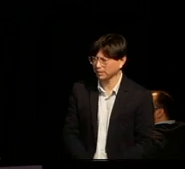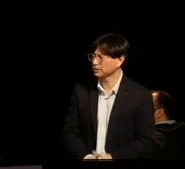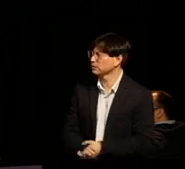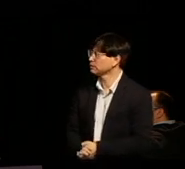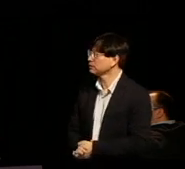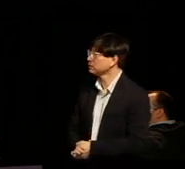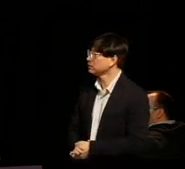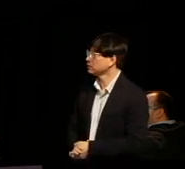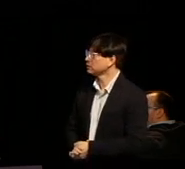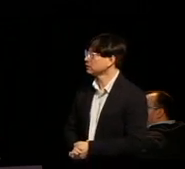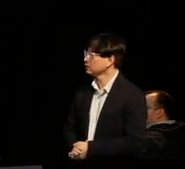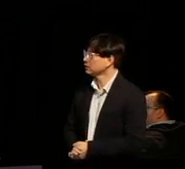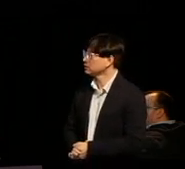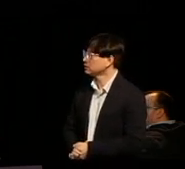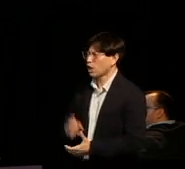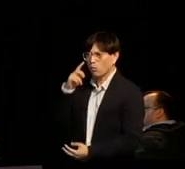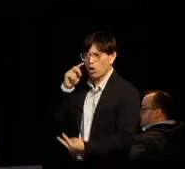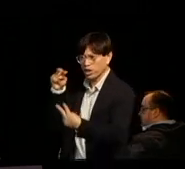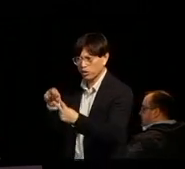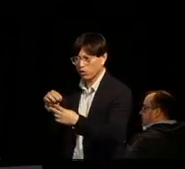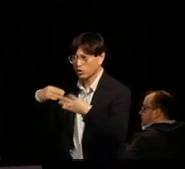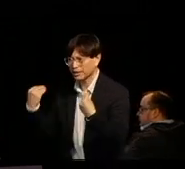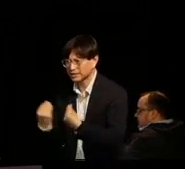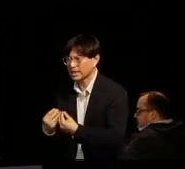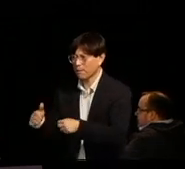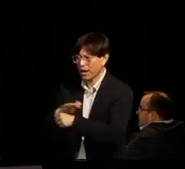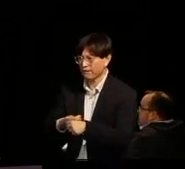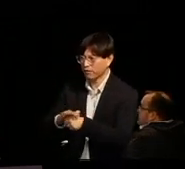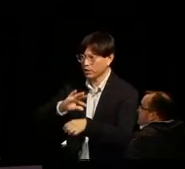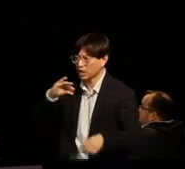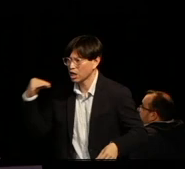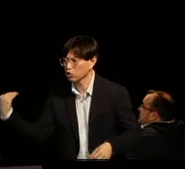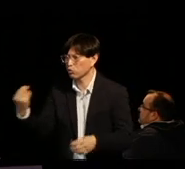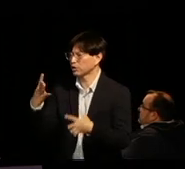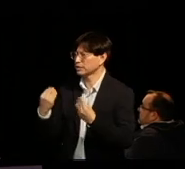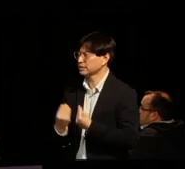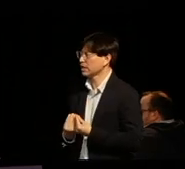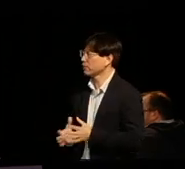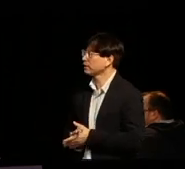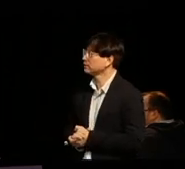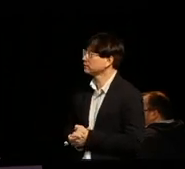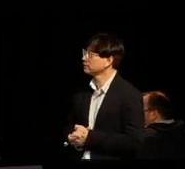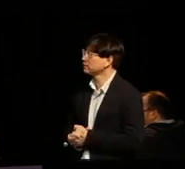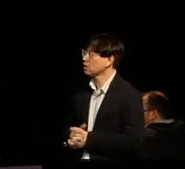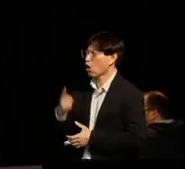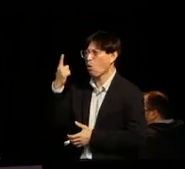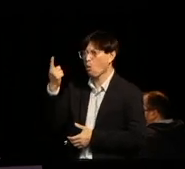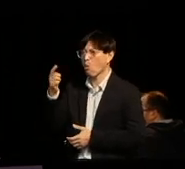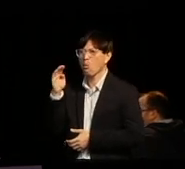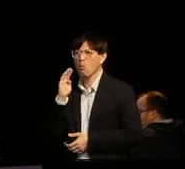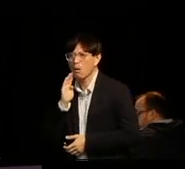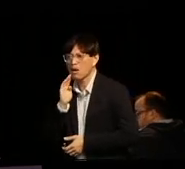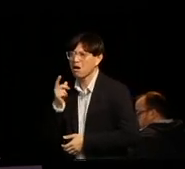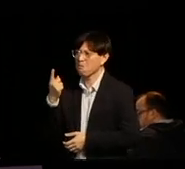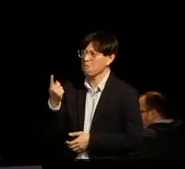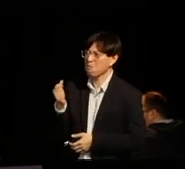incontri con le famiglie tutte insieme famiglia intendiamo qualsiasi tipo di famiglia eh Basta anche un genitore con un bambino